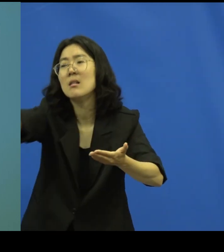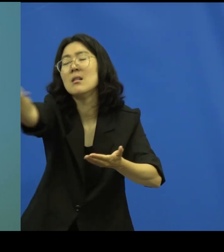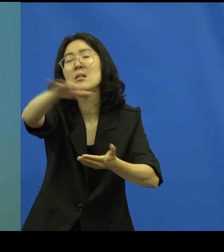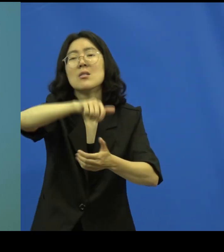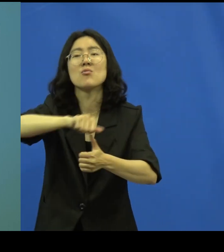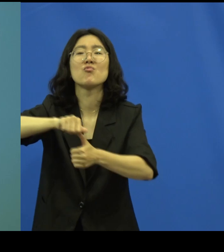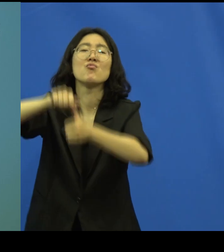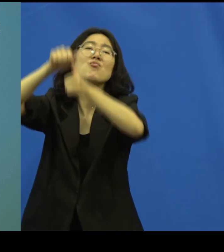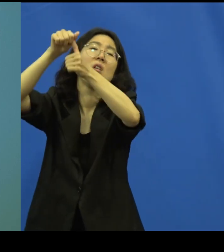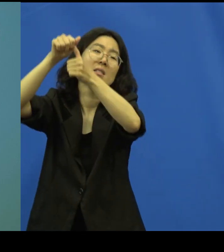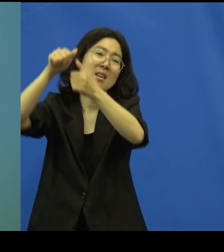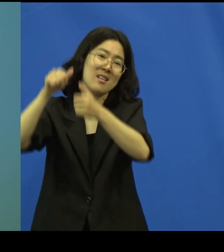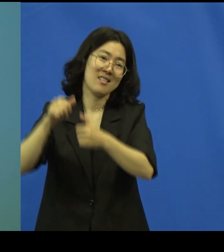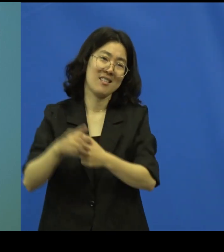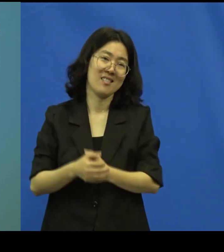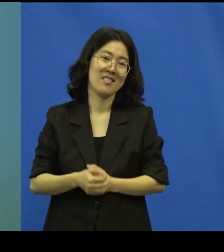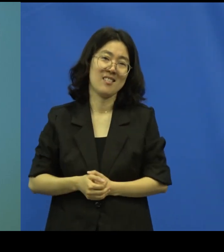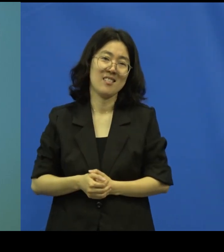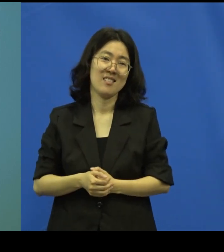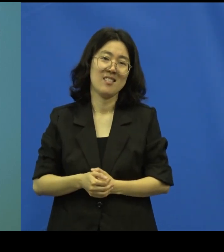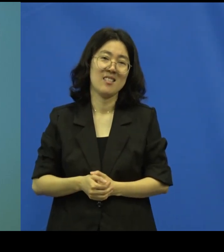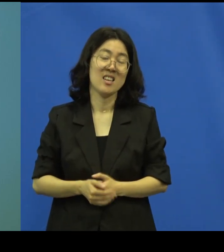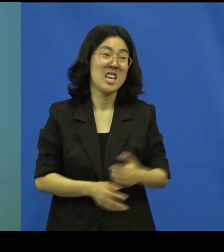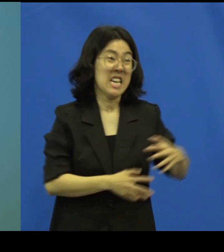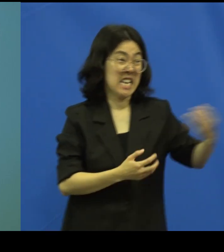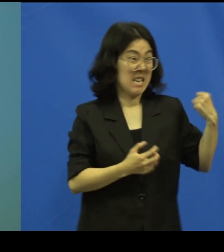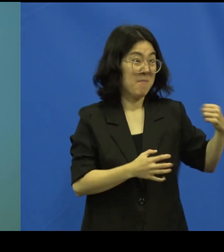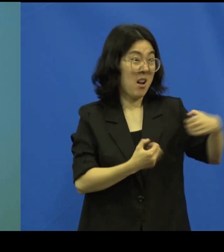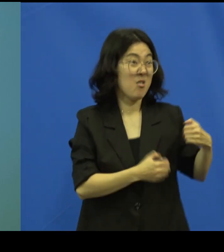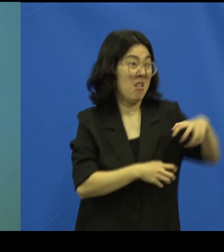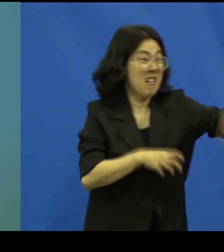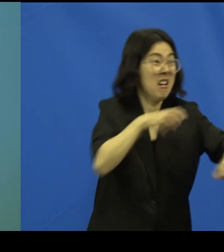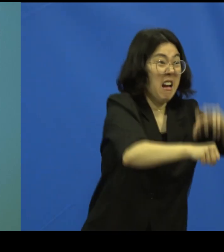보여주신 구원의 방식은 세상에서 흔히 볼 수 있는 방식이 아니에요.